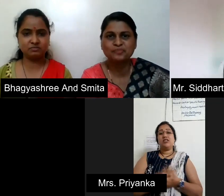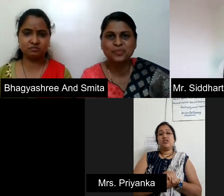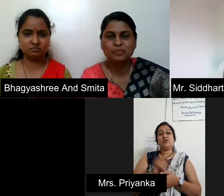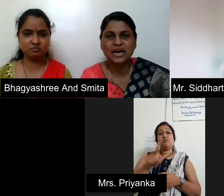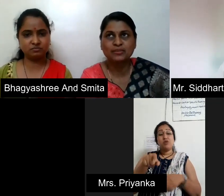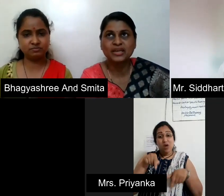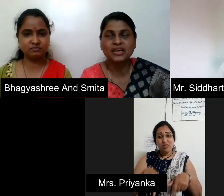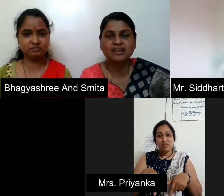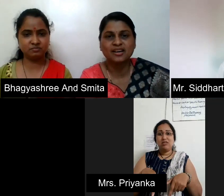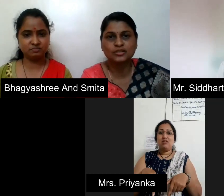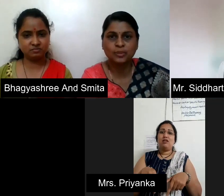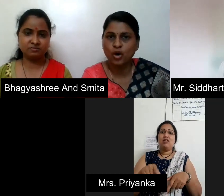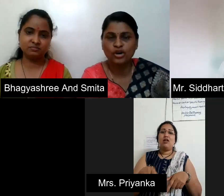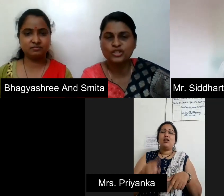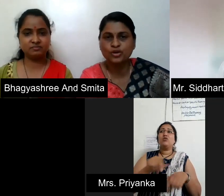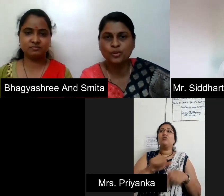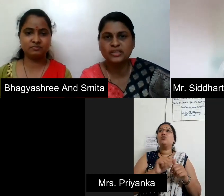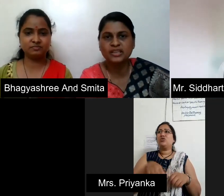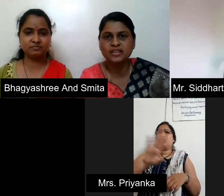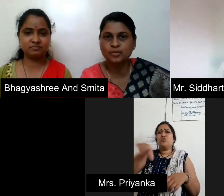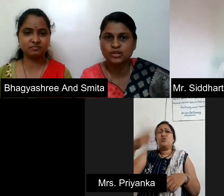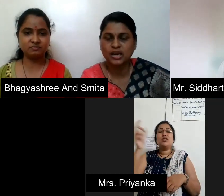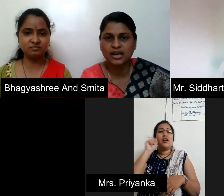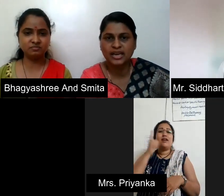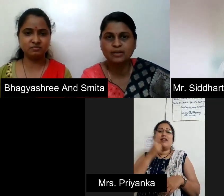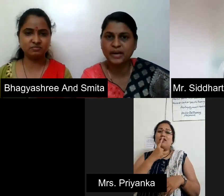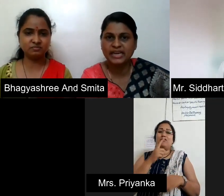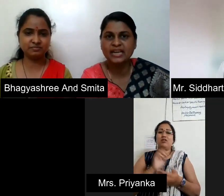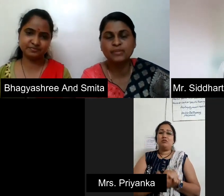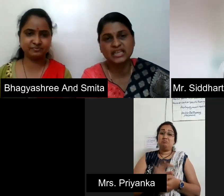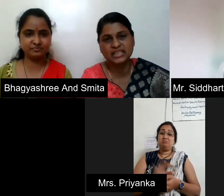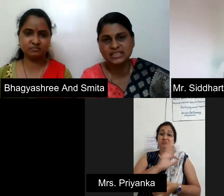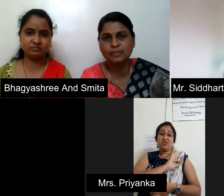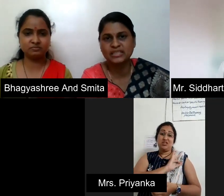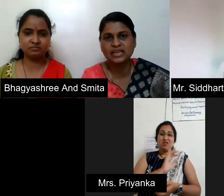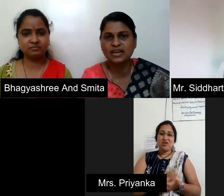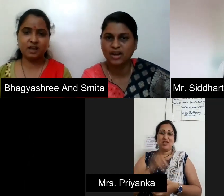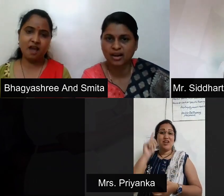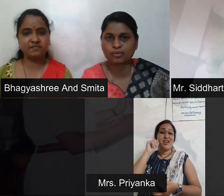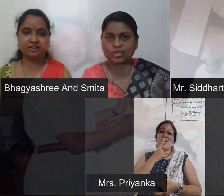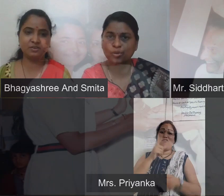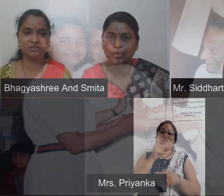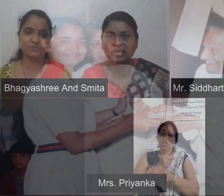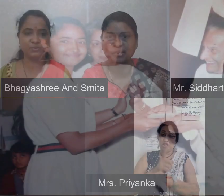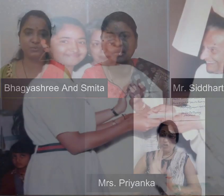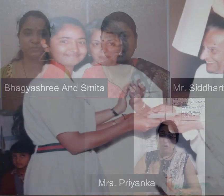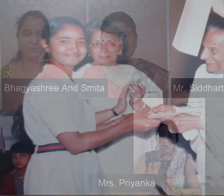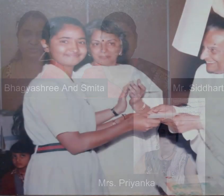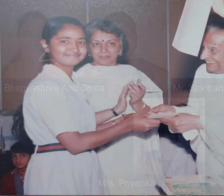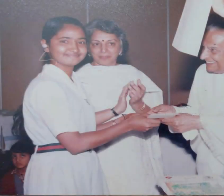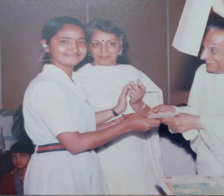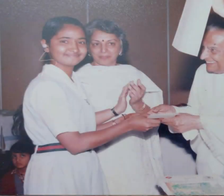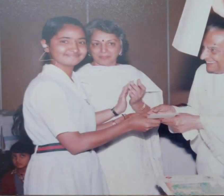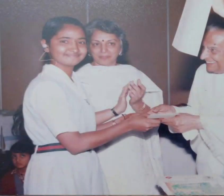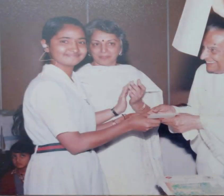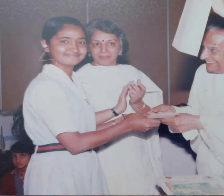था। क्या बात। जब मॉडर्न स्कूल में थी तब उसका एक पेंटिंग मलेशिया भेजा गया, वहां उसे गोल्ड मेडल मिला